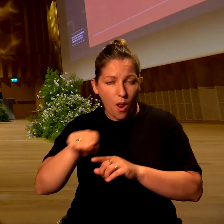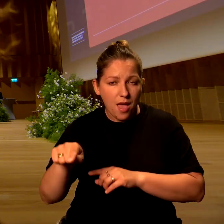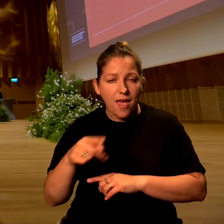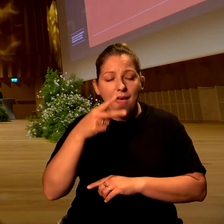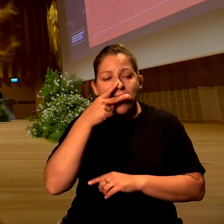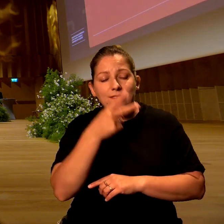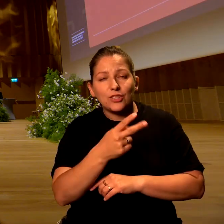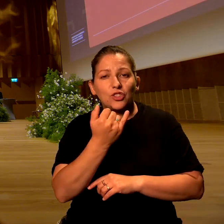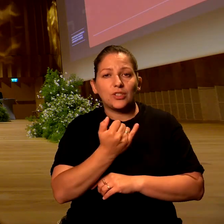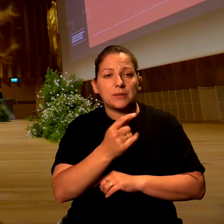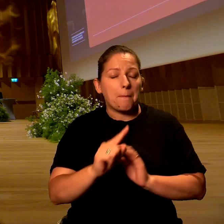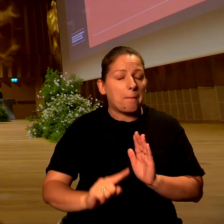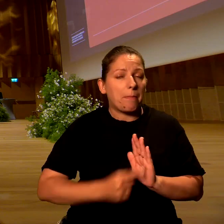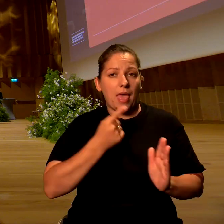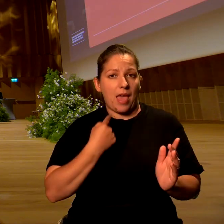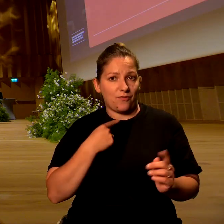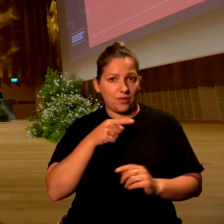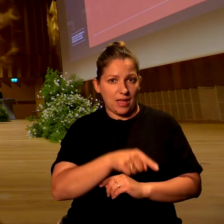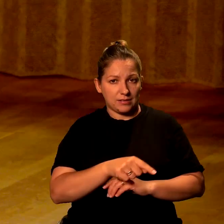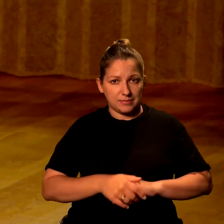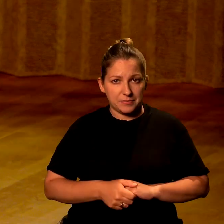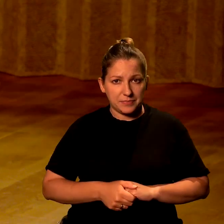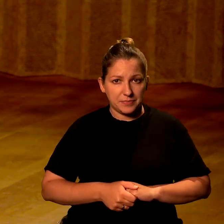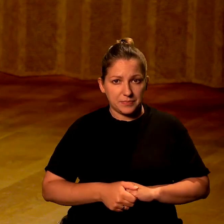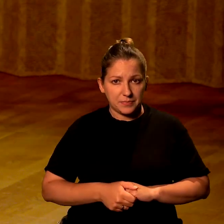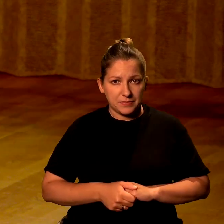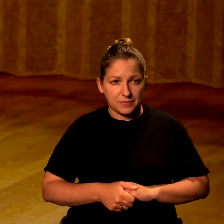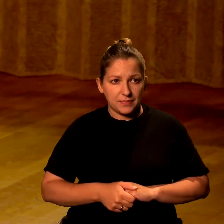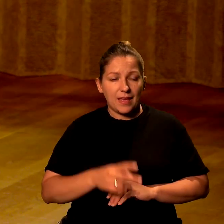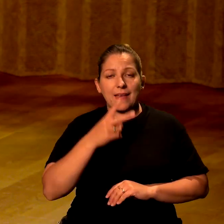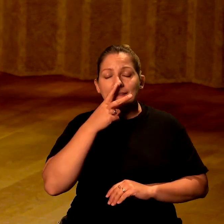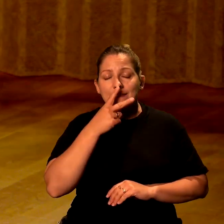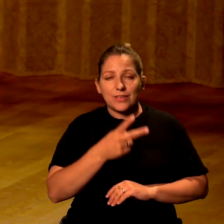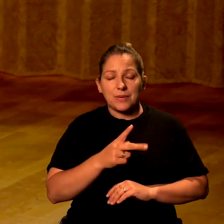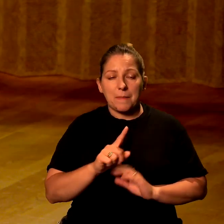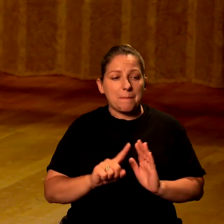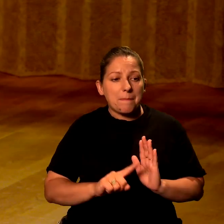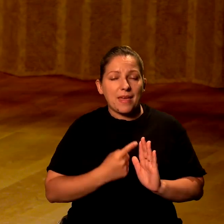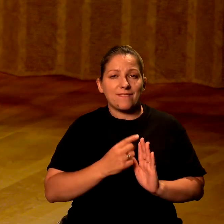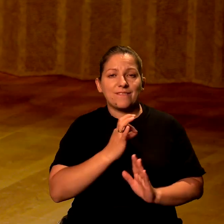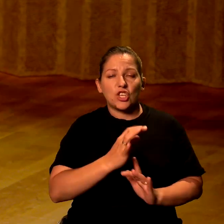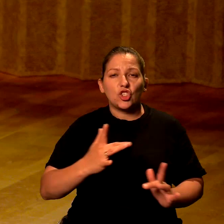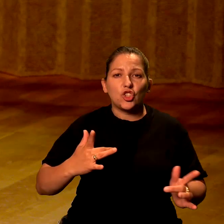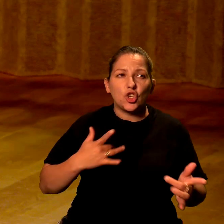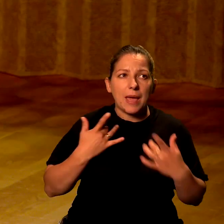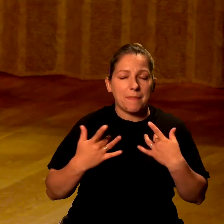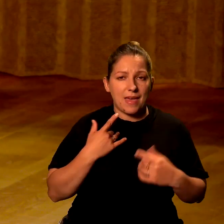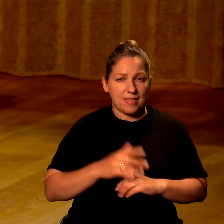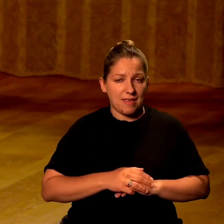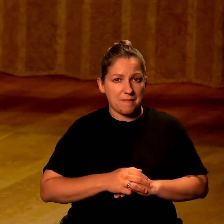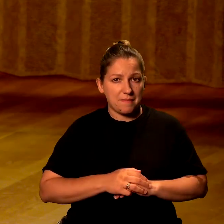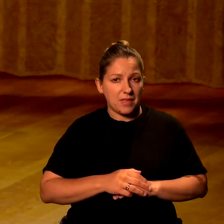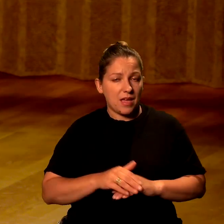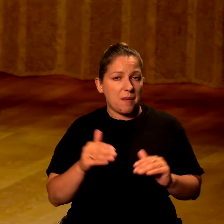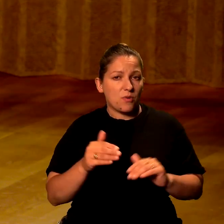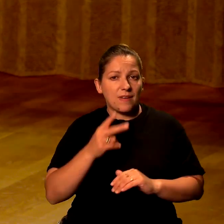dziecko pierwszy raz. I widzi to pierwszy raz jego cierpienie, ale być może widzi